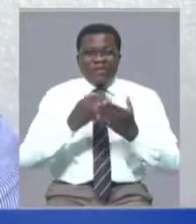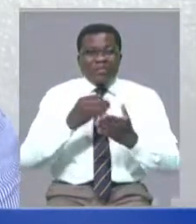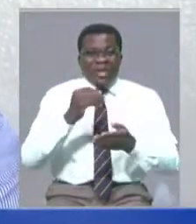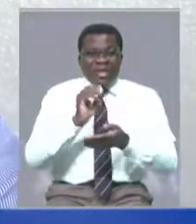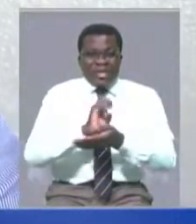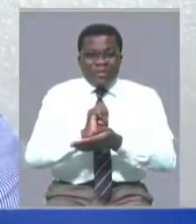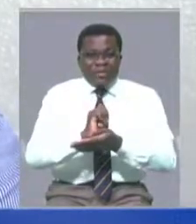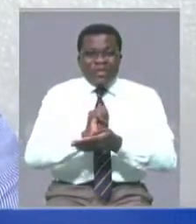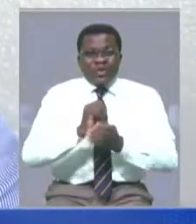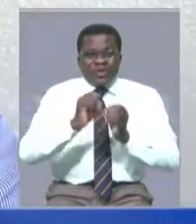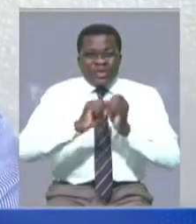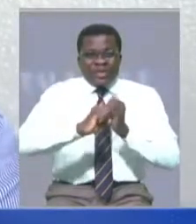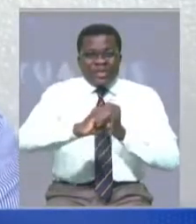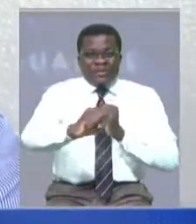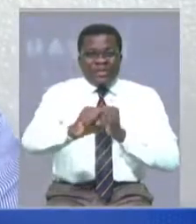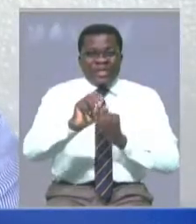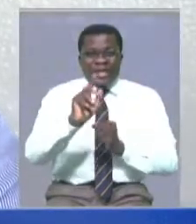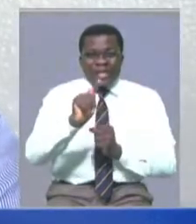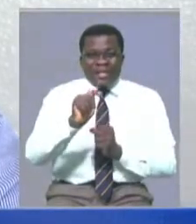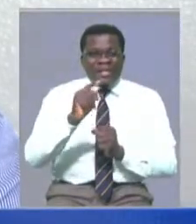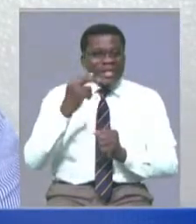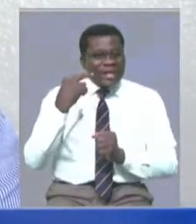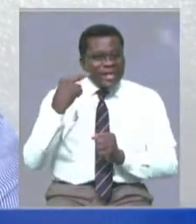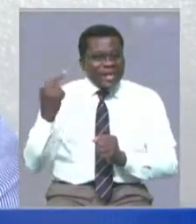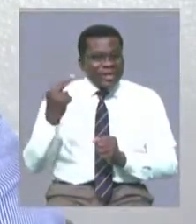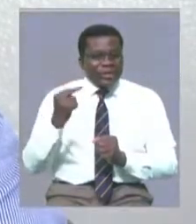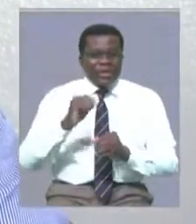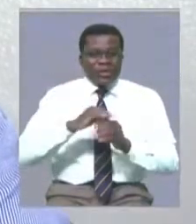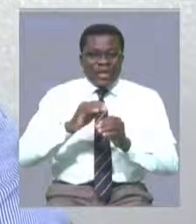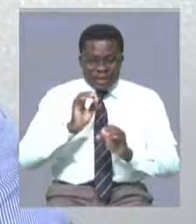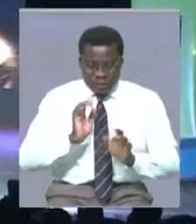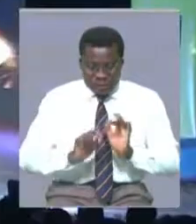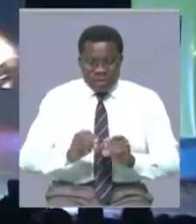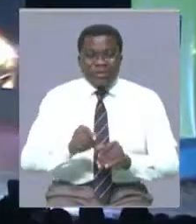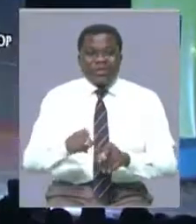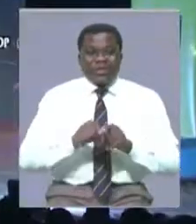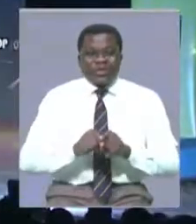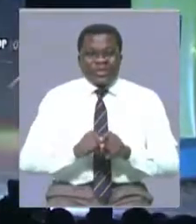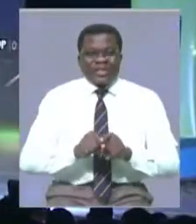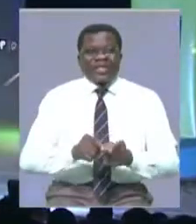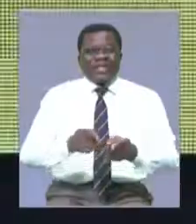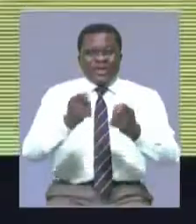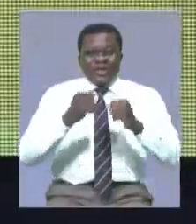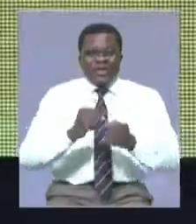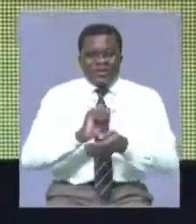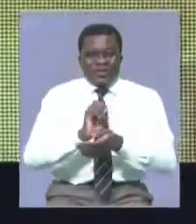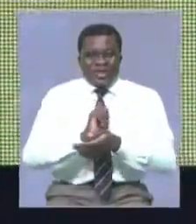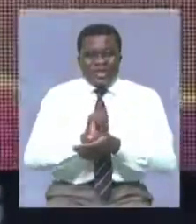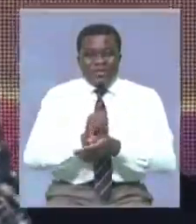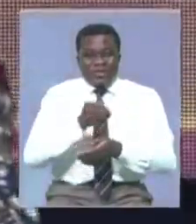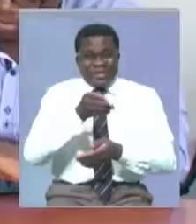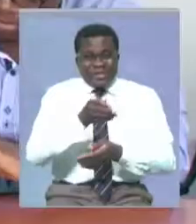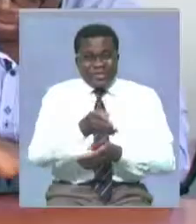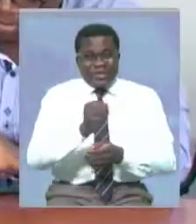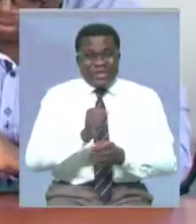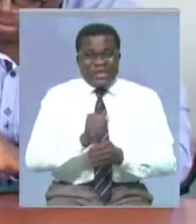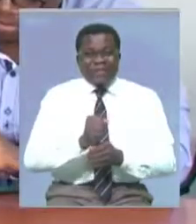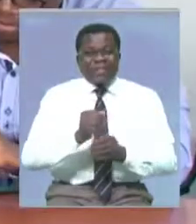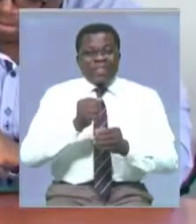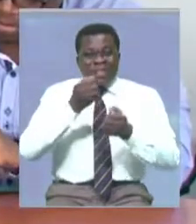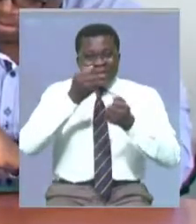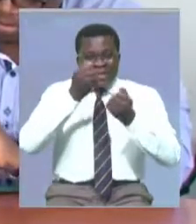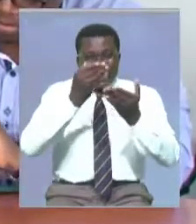émission diffusée à la télé, à la radio et sur nos canaux digitaux également. Retour donc de l'émission prodigieuse qui prodigue